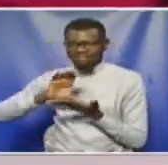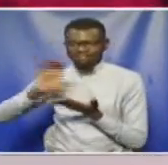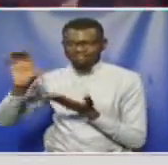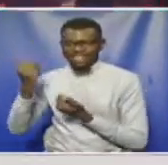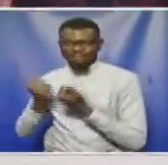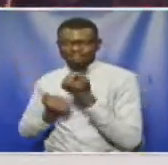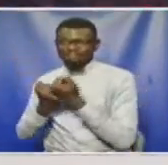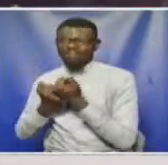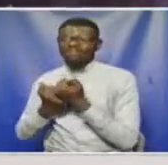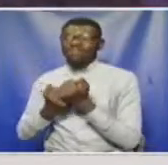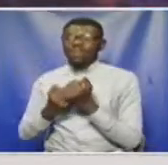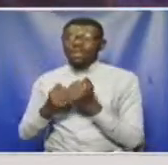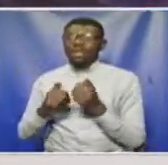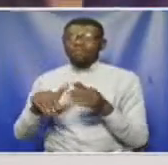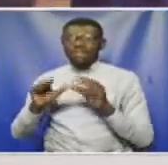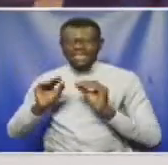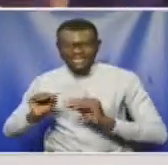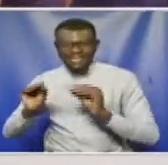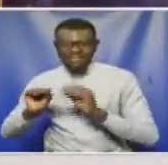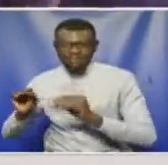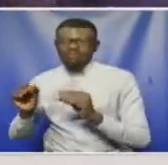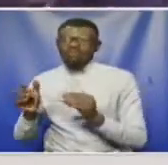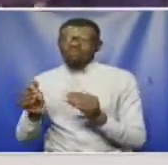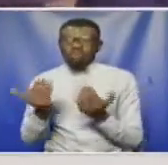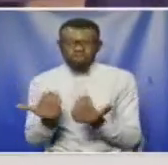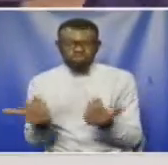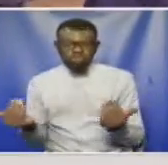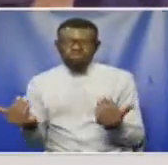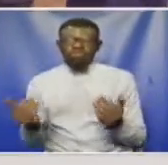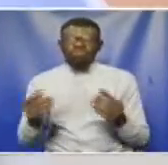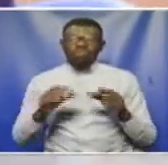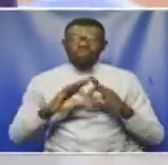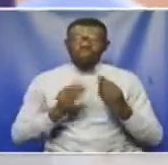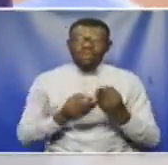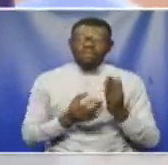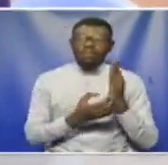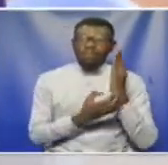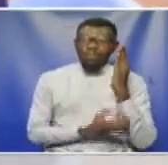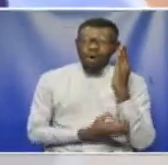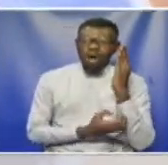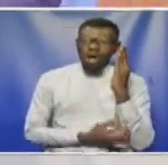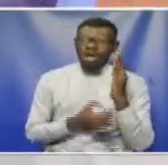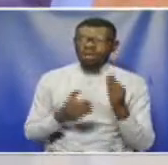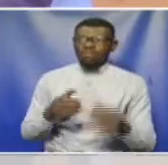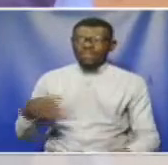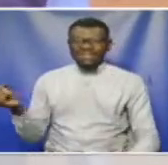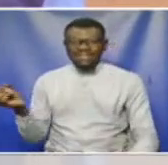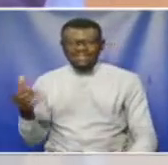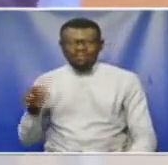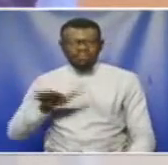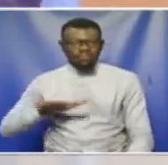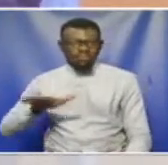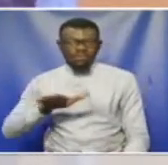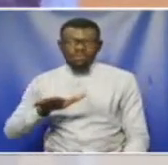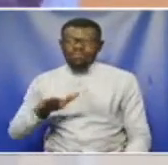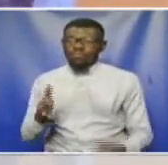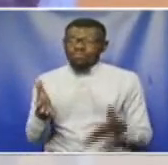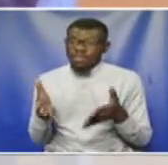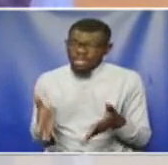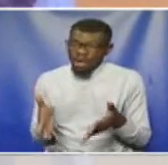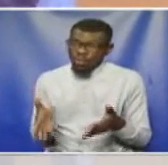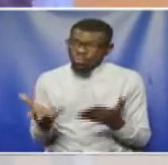kuziwezesha kuendelea kutoa huduma za elimu kwa watoto na familia maskini katika mitaa ya mabanda, hasa kwenye majira haya ya